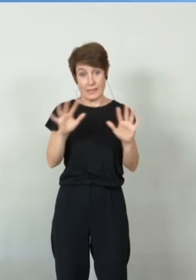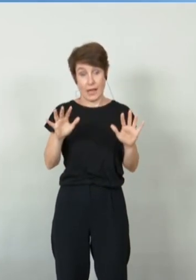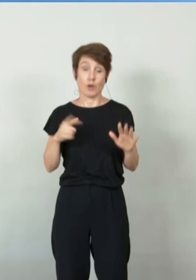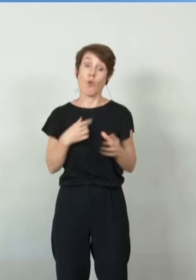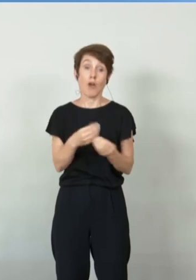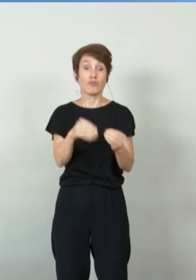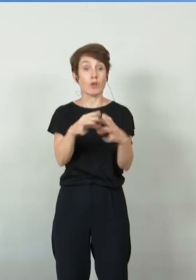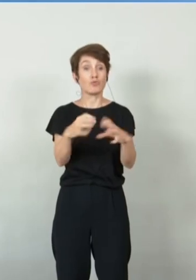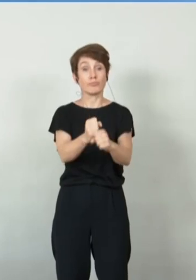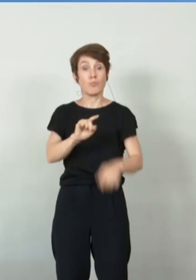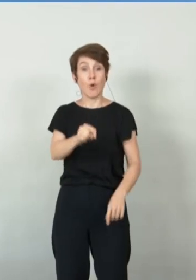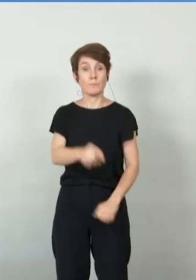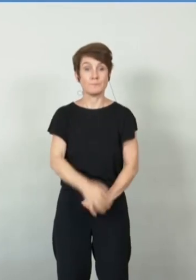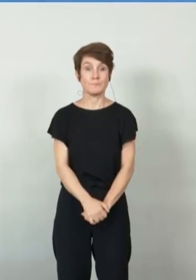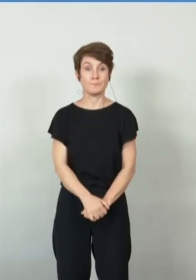ajouter